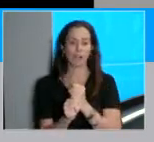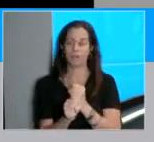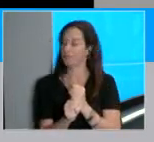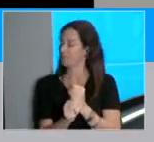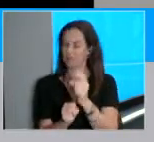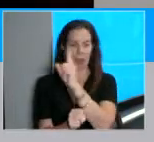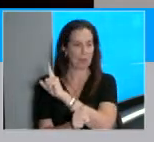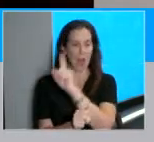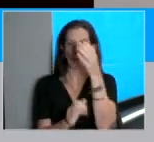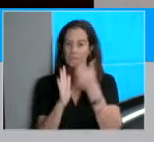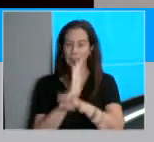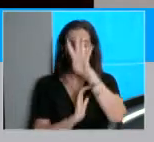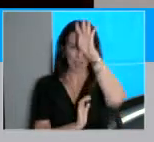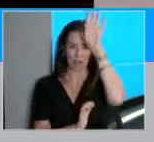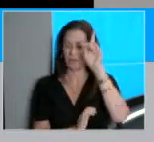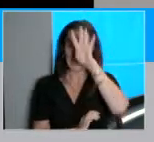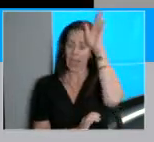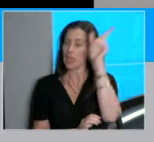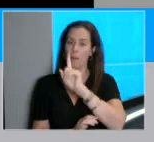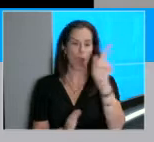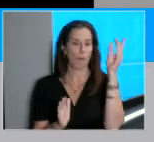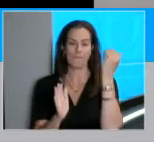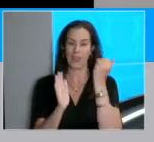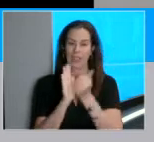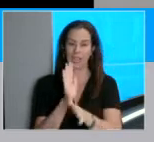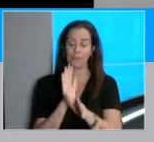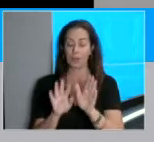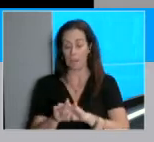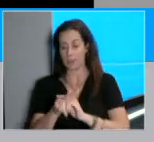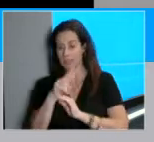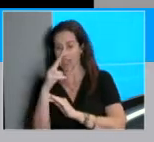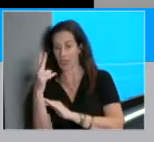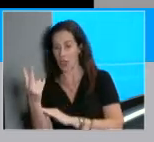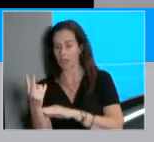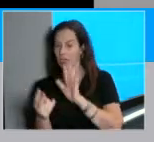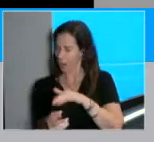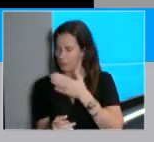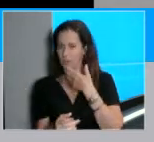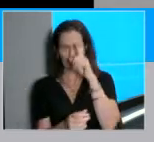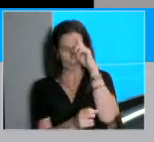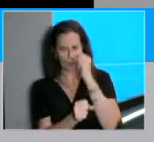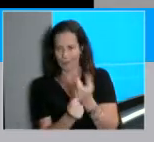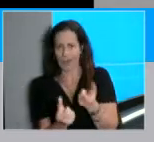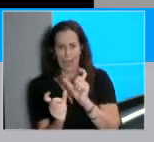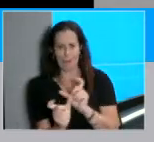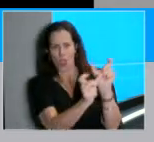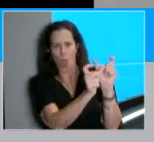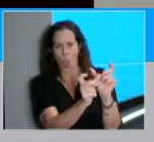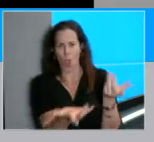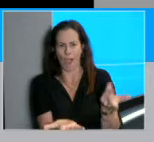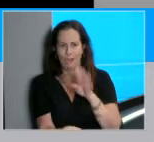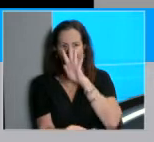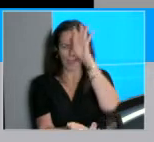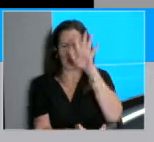שלא מוותר, ואני לא רואה אותם מוותרים על העניין הזה. מצד שני, יש פה נחישות ישראלית למנוע את ההתבססות בכל